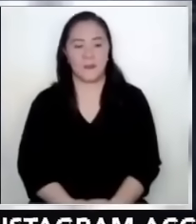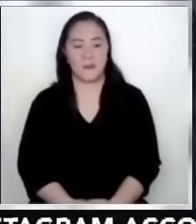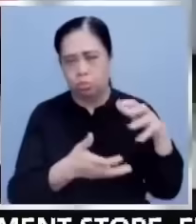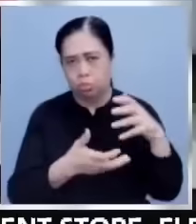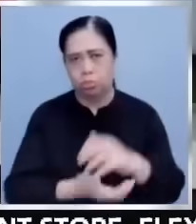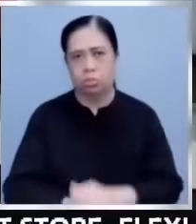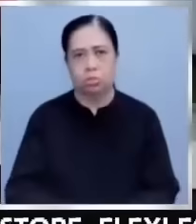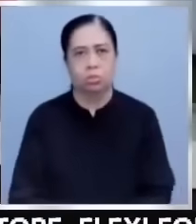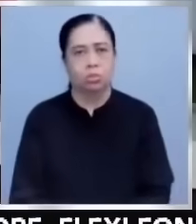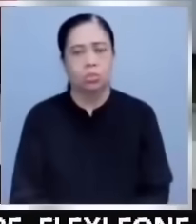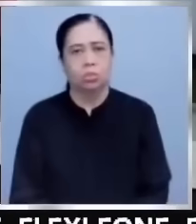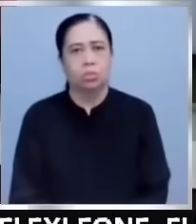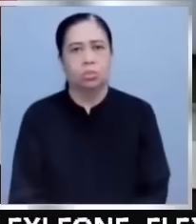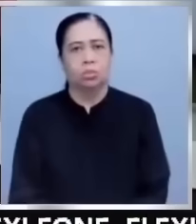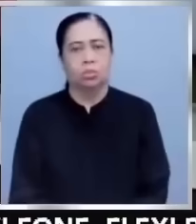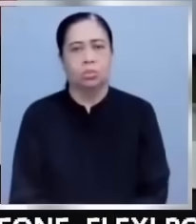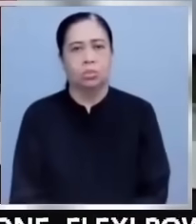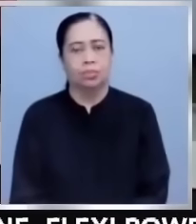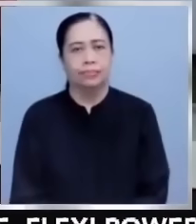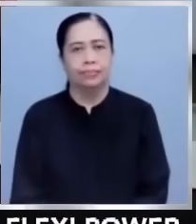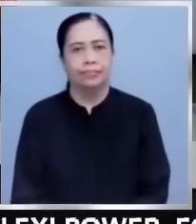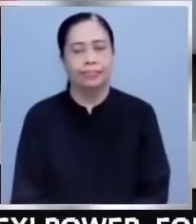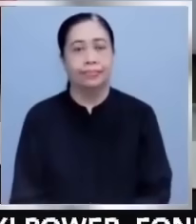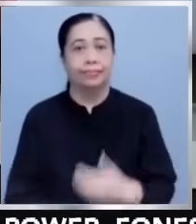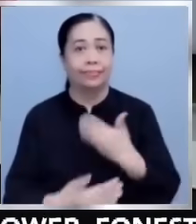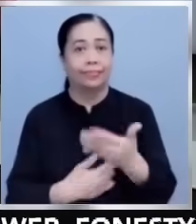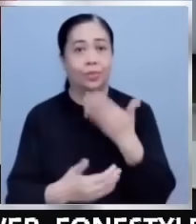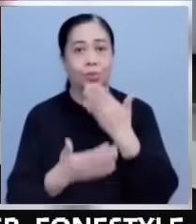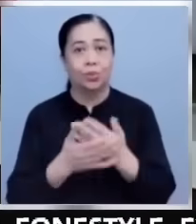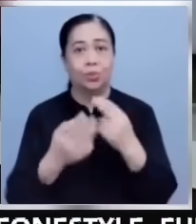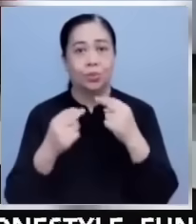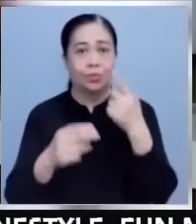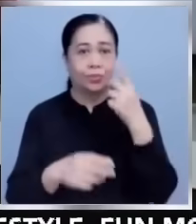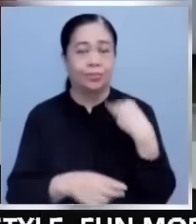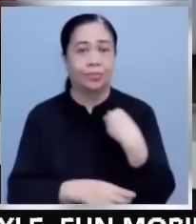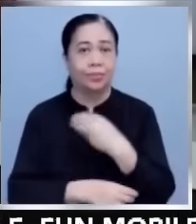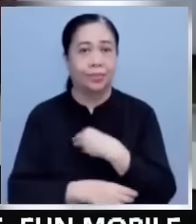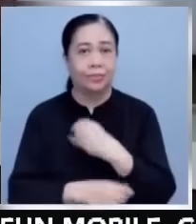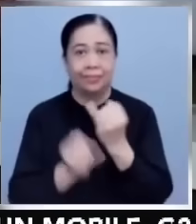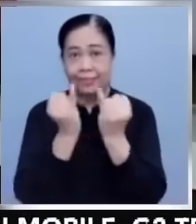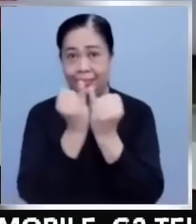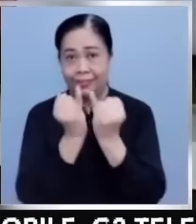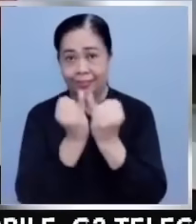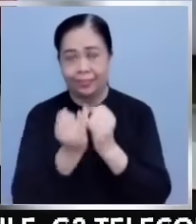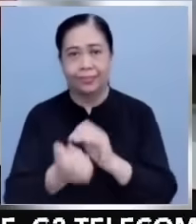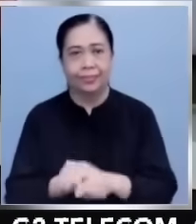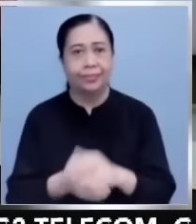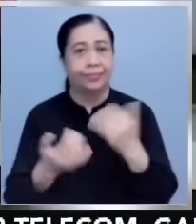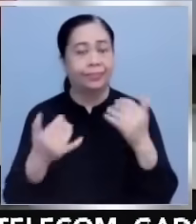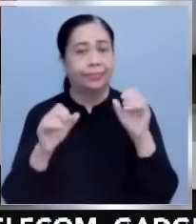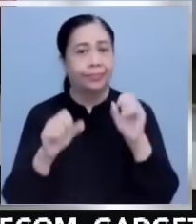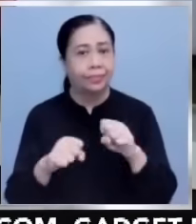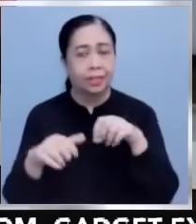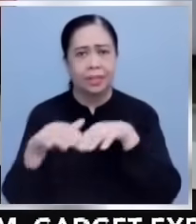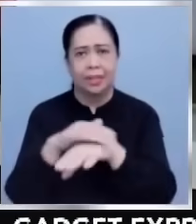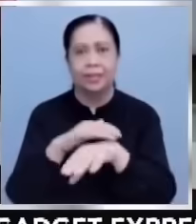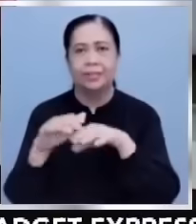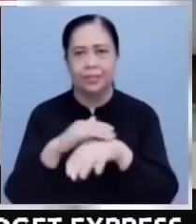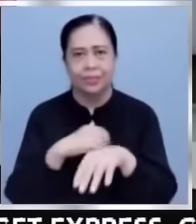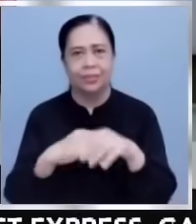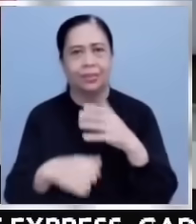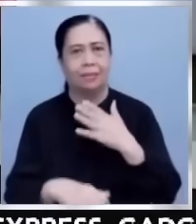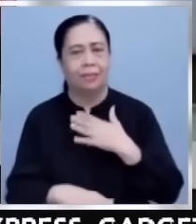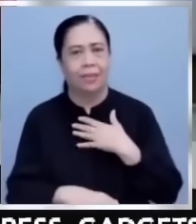oras. Magandang balita naman para sa mga miyembro ng PhilHealth. Maaari nyo na ma-access ang My